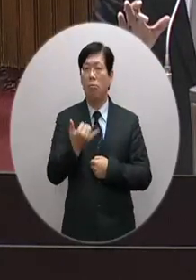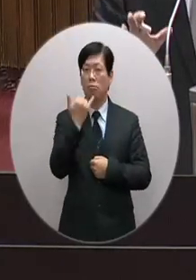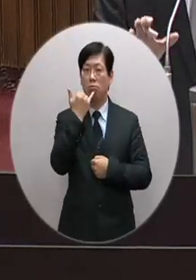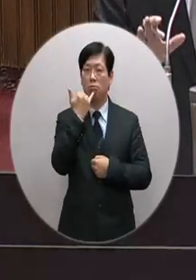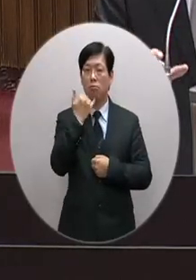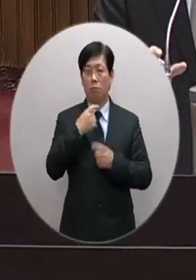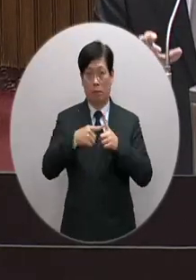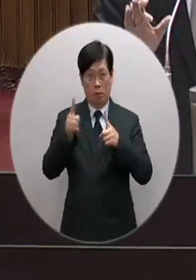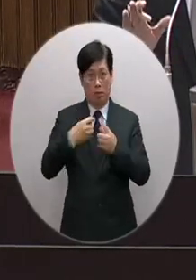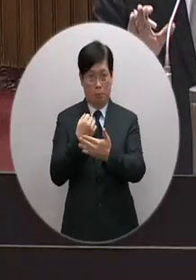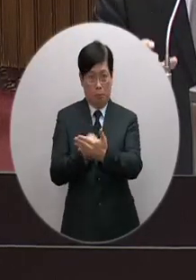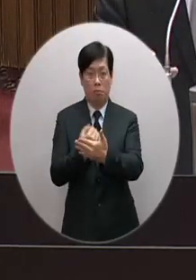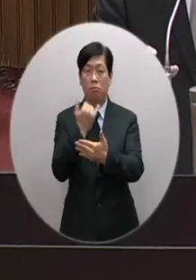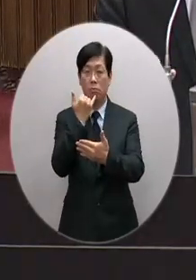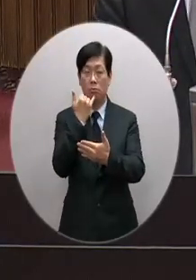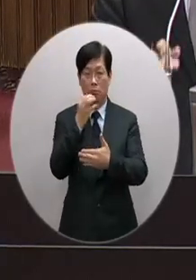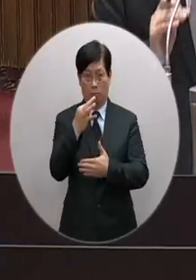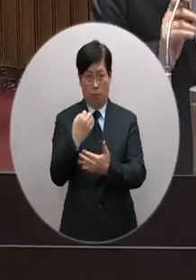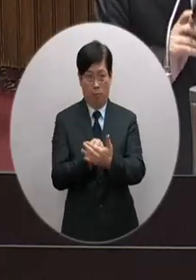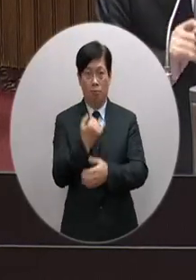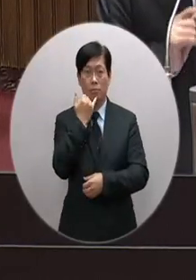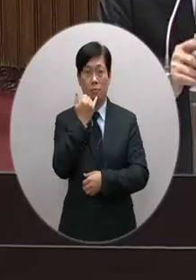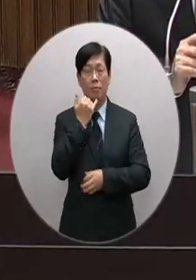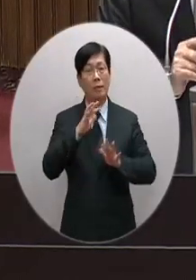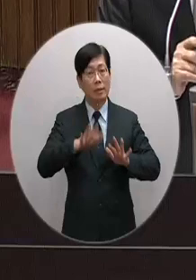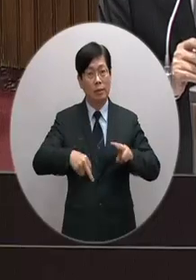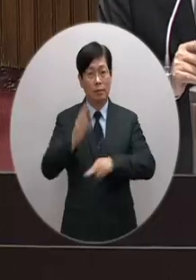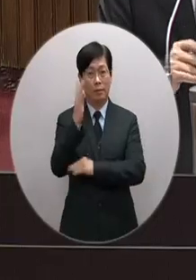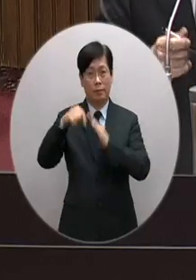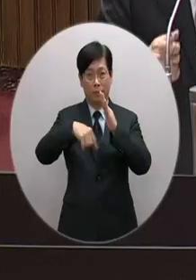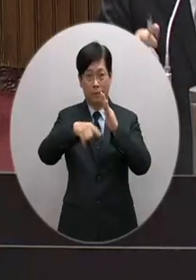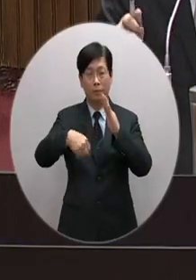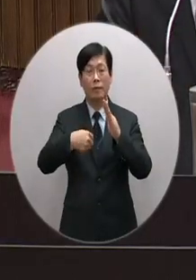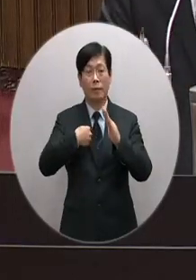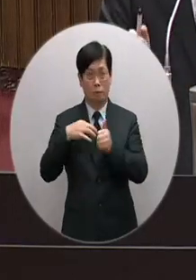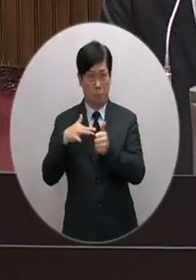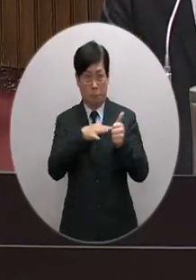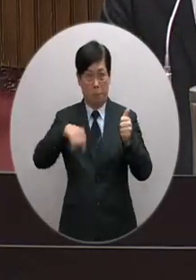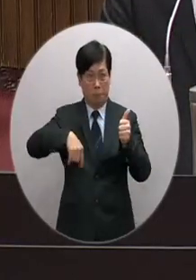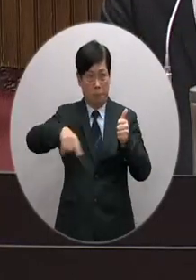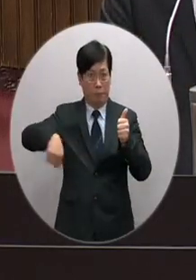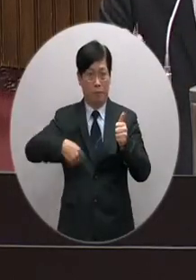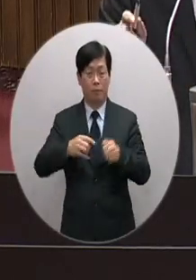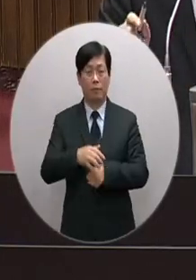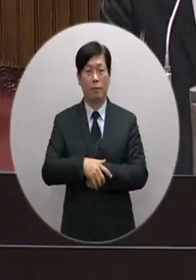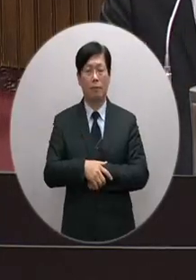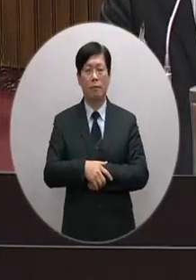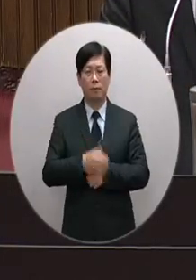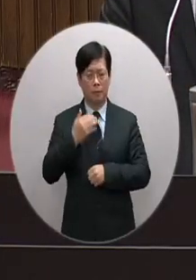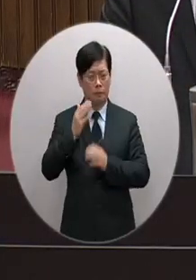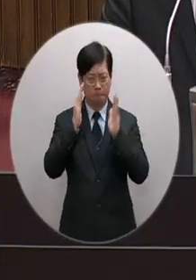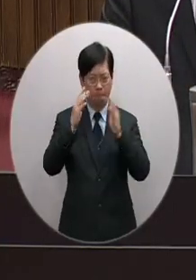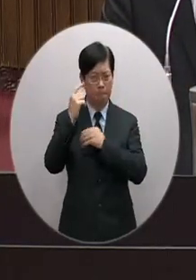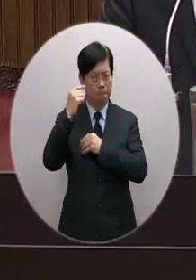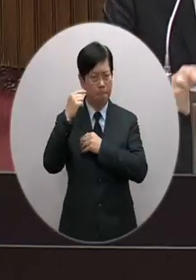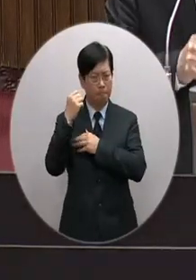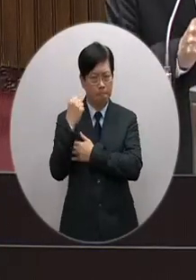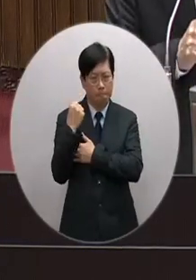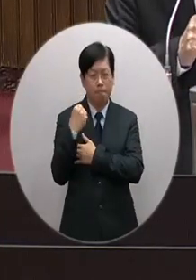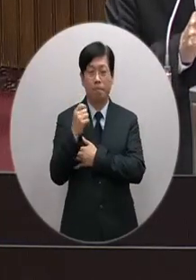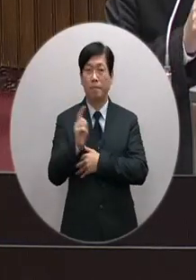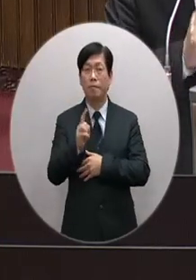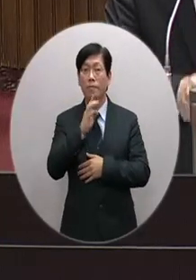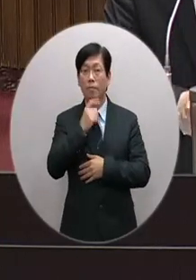法把人才吸住，把资金吸住，那目前行政院我率领的行政院的团队正积极做的事情，从